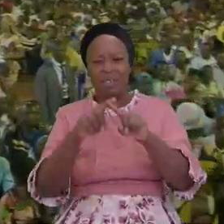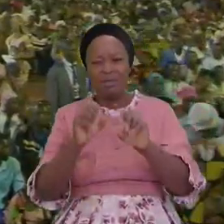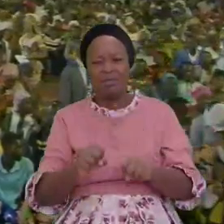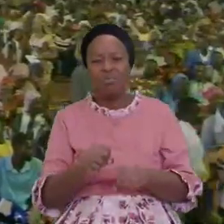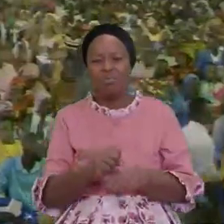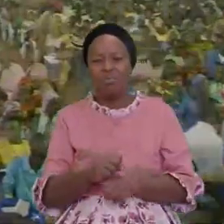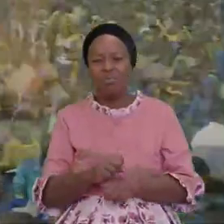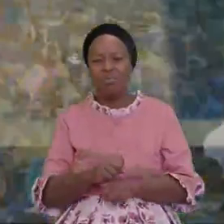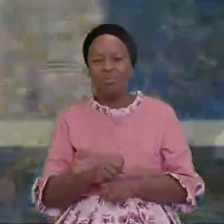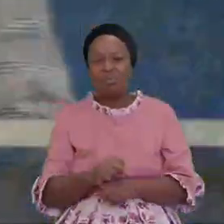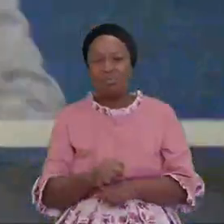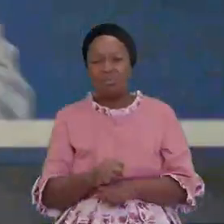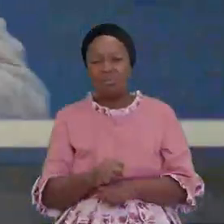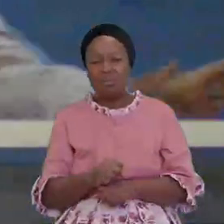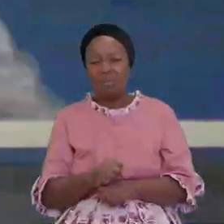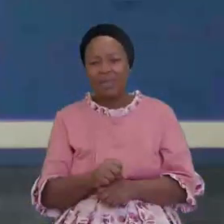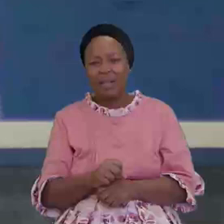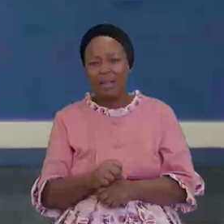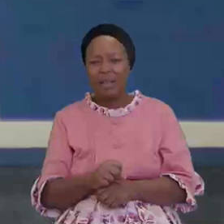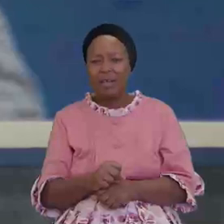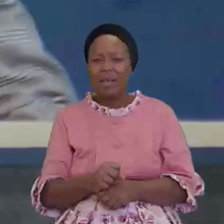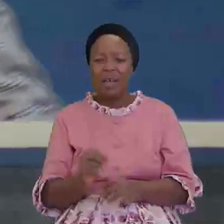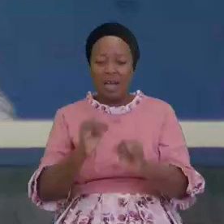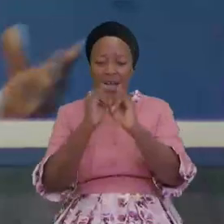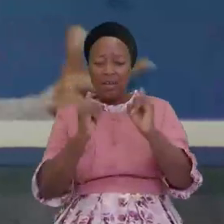Tous ces gens-là ne sont pas dignes de confiance.